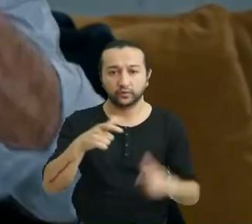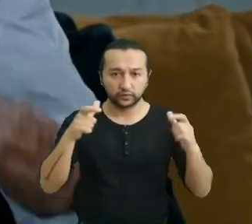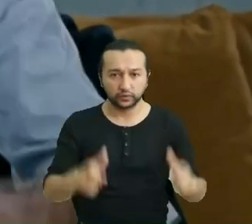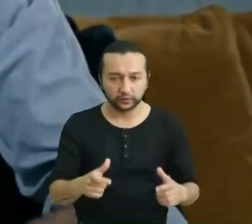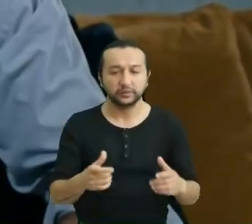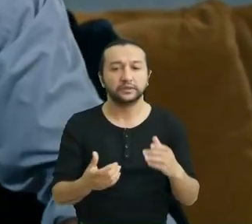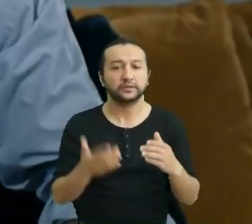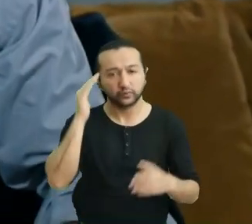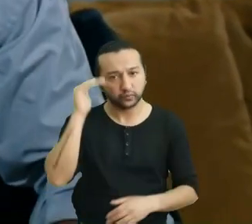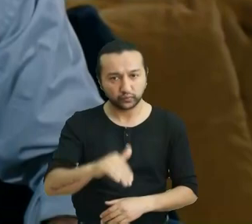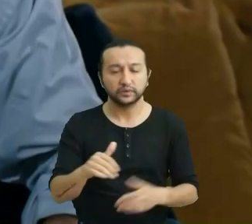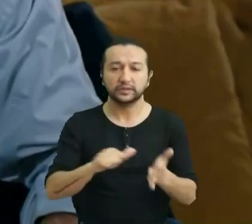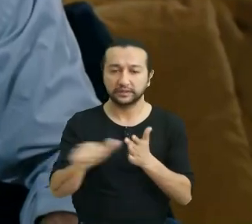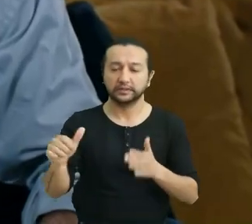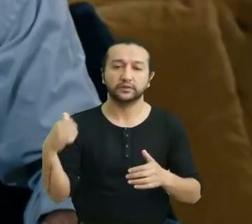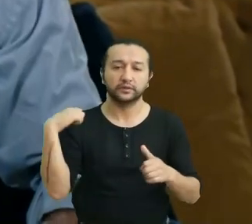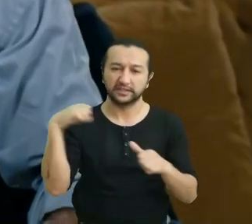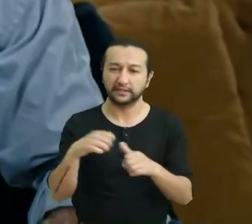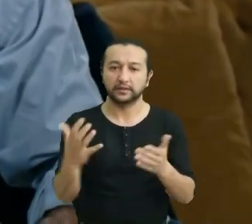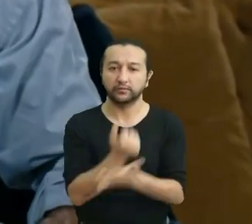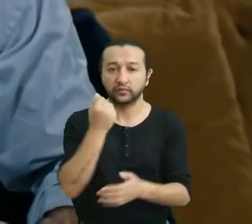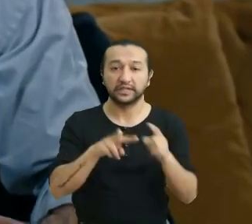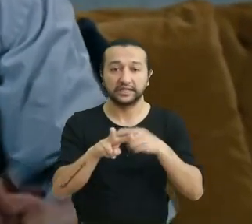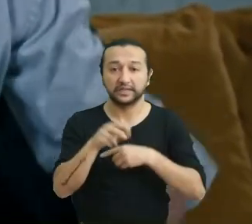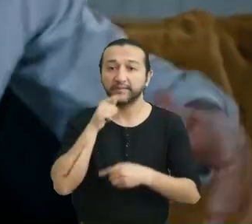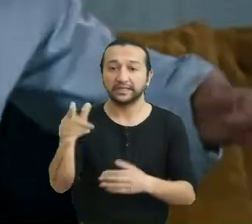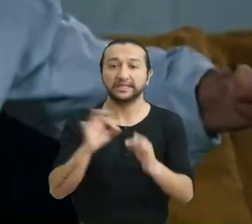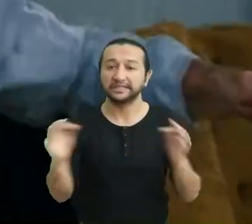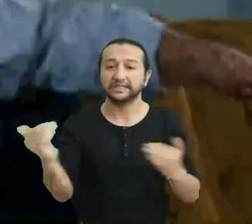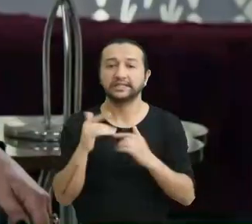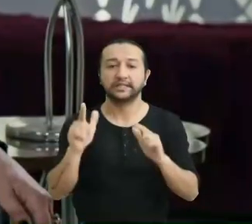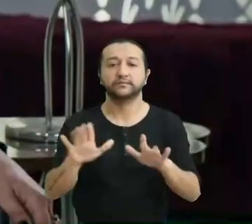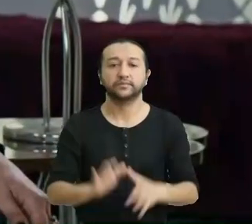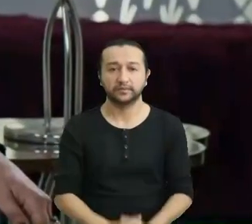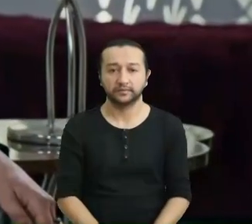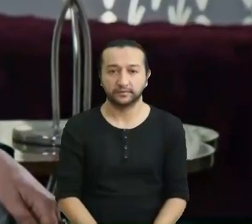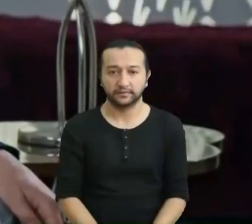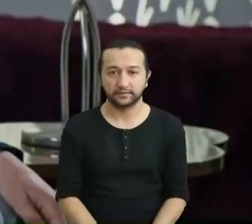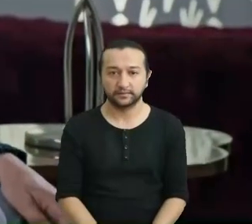çukurdan çıkmasını da bilirim. Hele Yıldıray Bey'in desteğine hiç ihtiyacım yok.